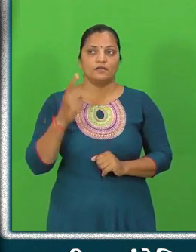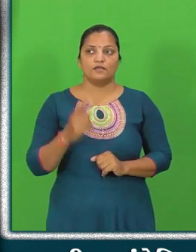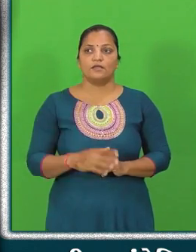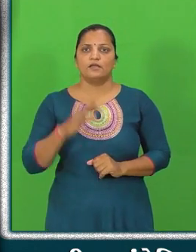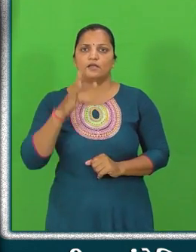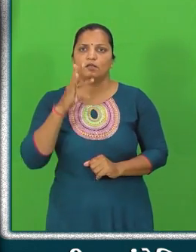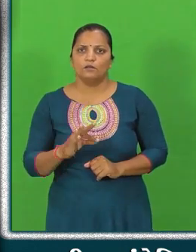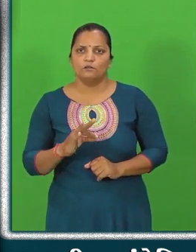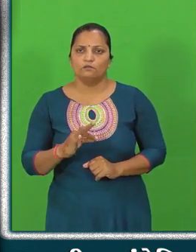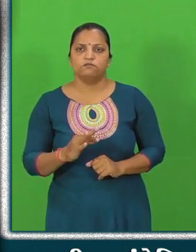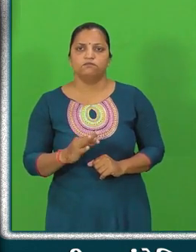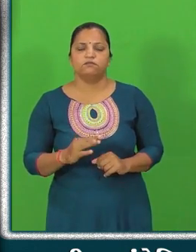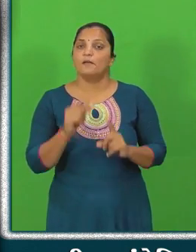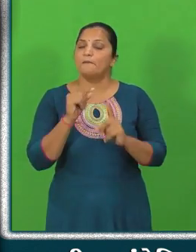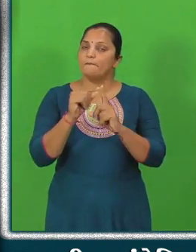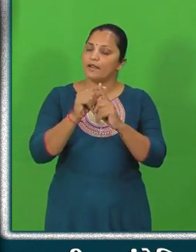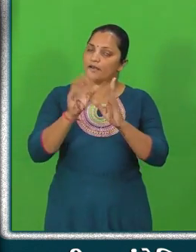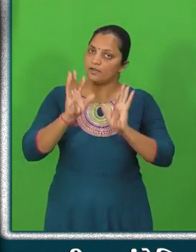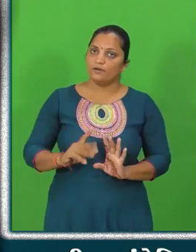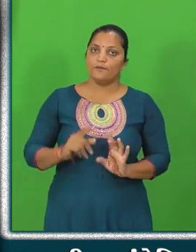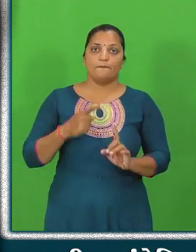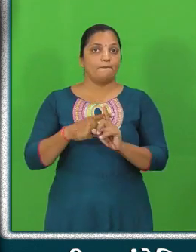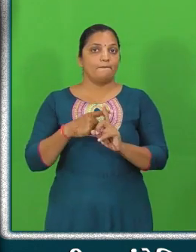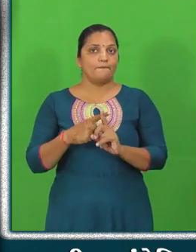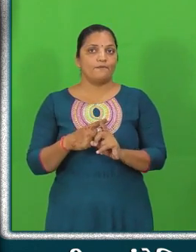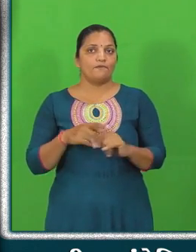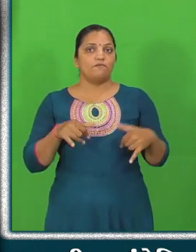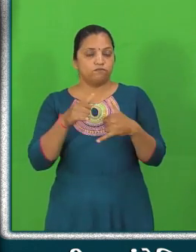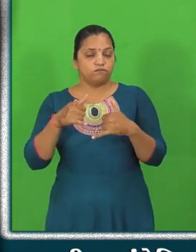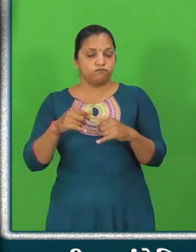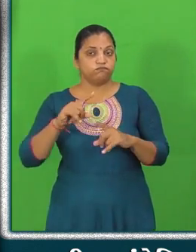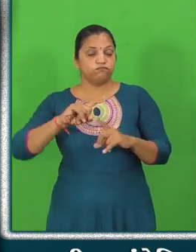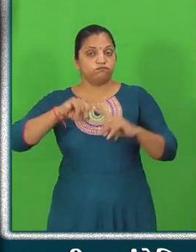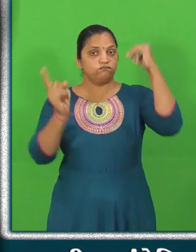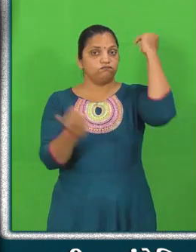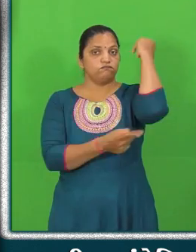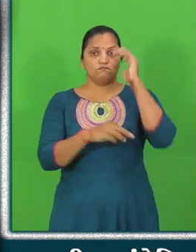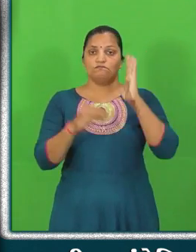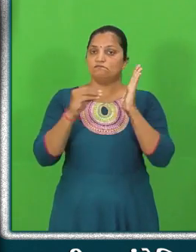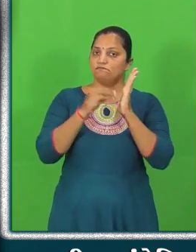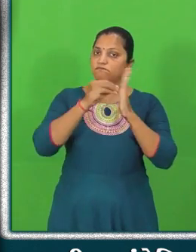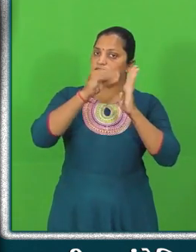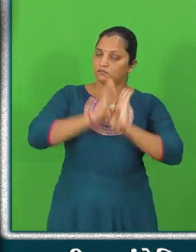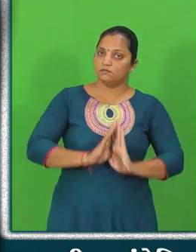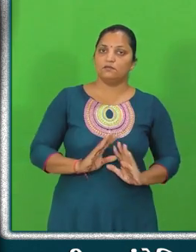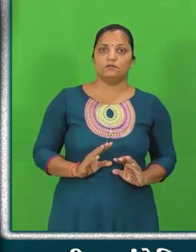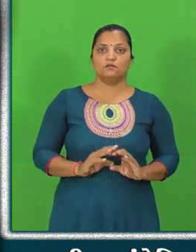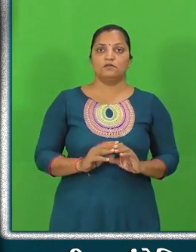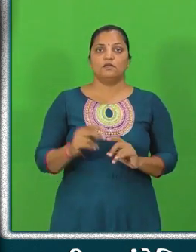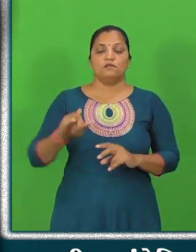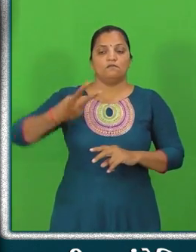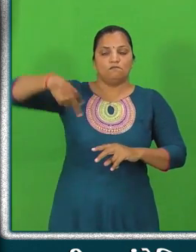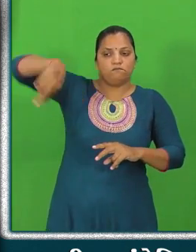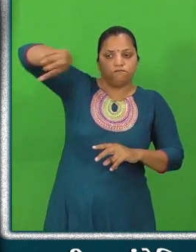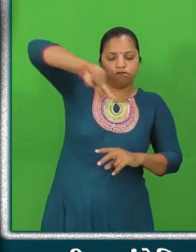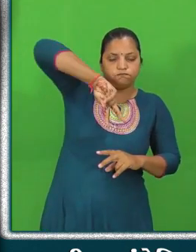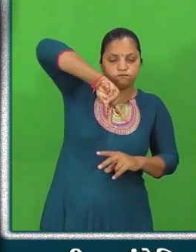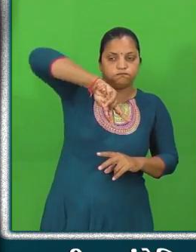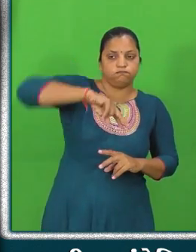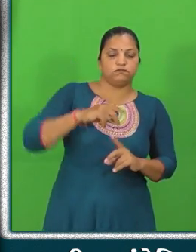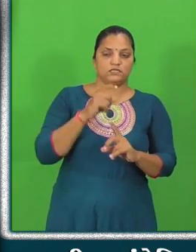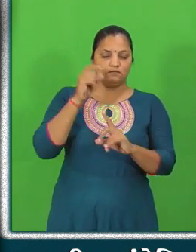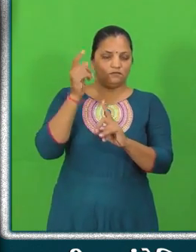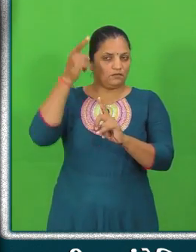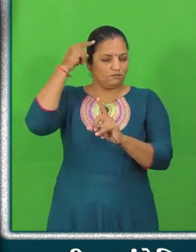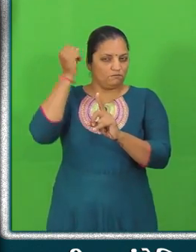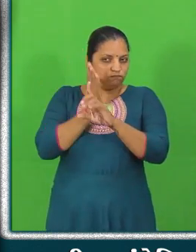વસ્તુ મૂકીશું, એનું પ્રેક્ટિકલ કરીશું, પ્રયોગના અંતે નોંધીશું કે આપણને જે પરાવર્તન પામીની જે પ્રતિબિંબ